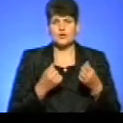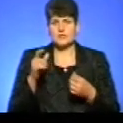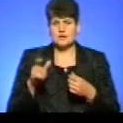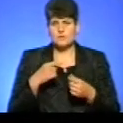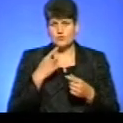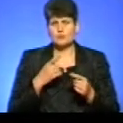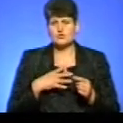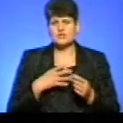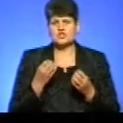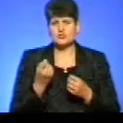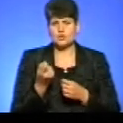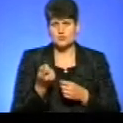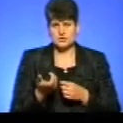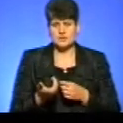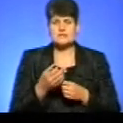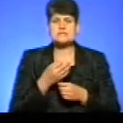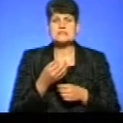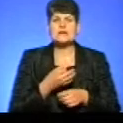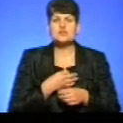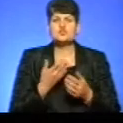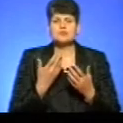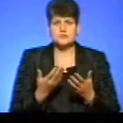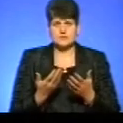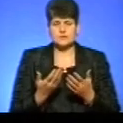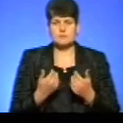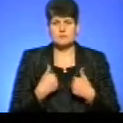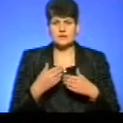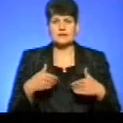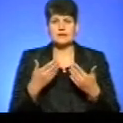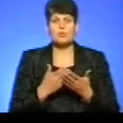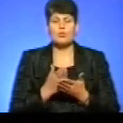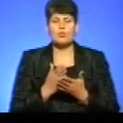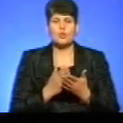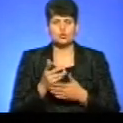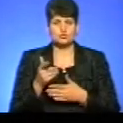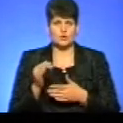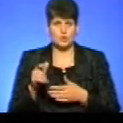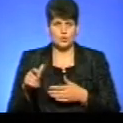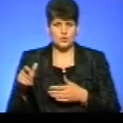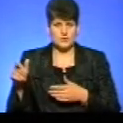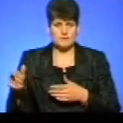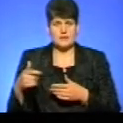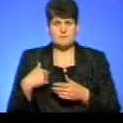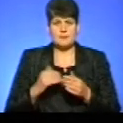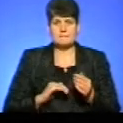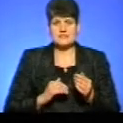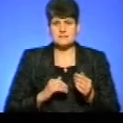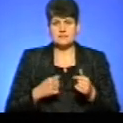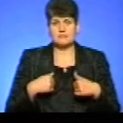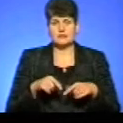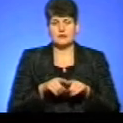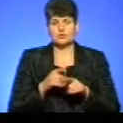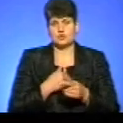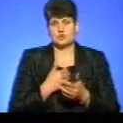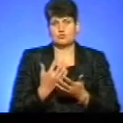зачекайте ще трошки. Тут, скажіть, в якійсь мірі, я вам казав, що ми надаємо послуги людям, але, звичайно, ми бізнесмени, ми також хочемо щось